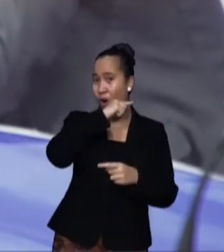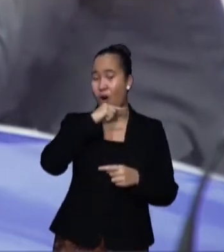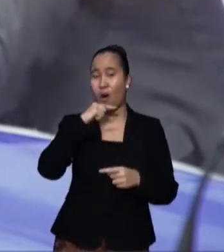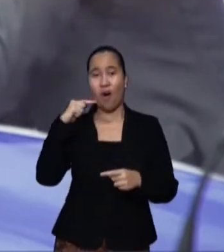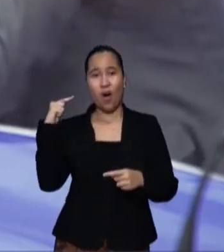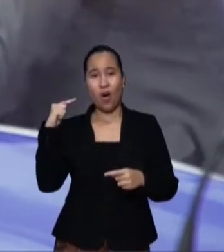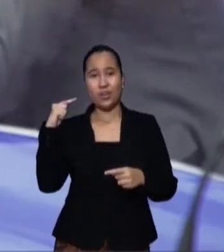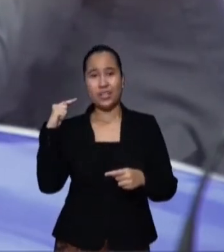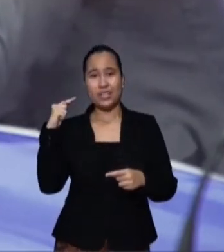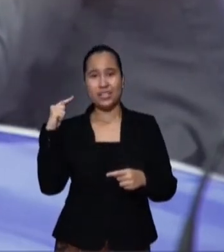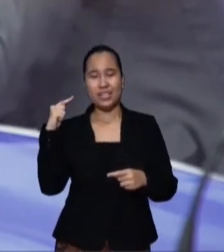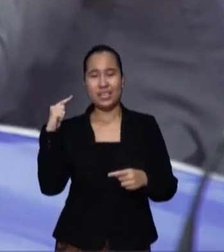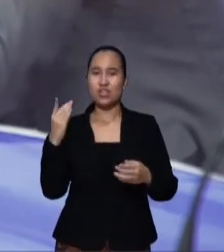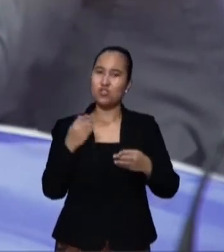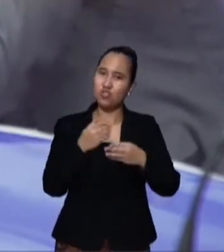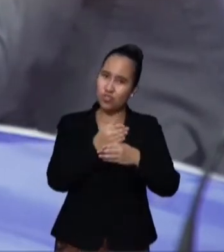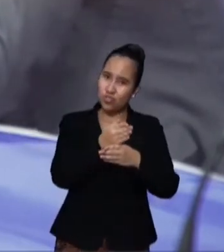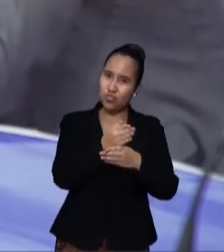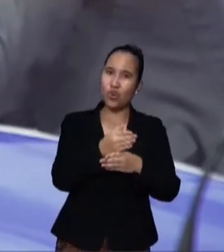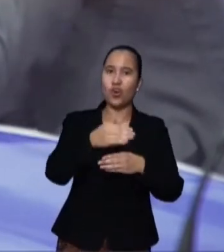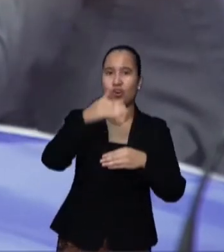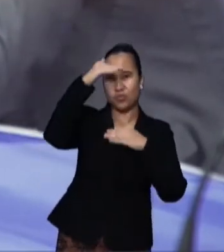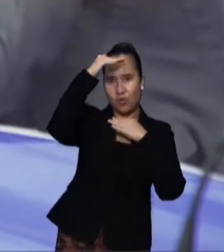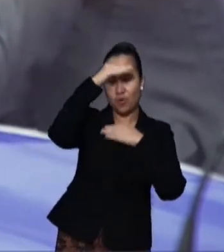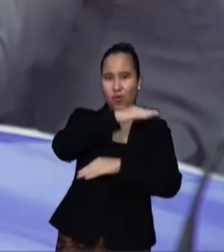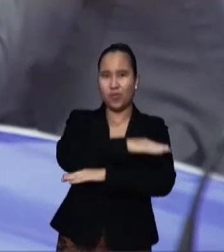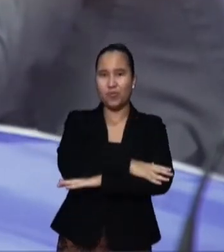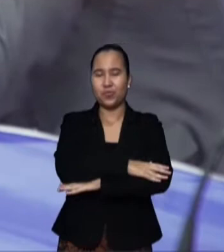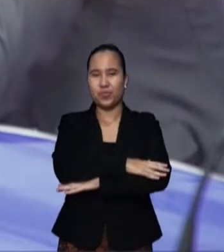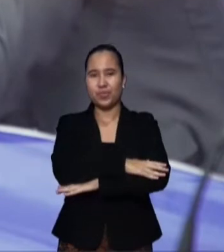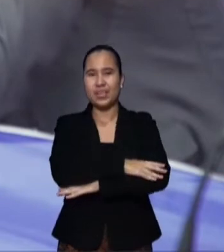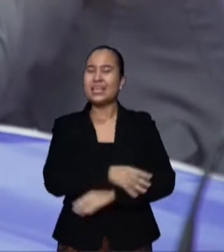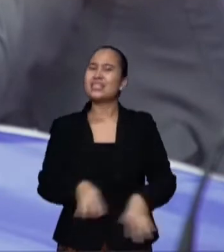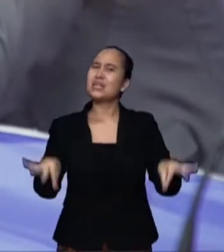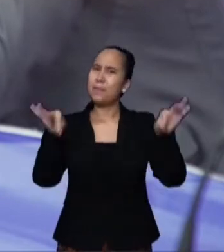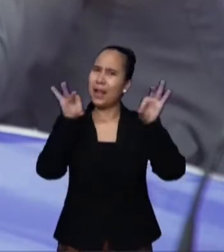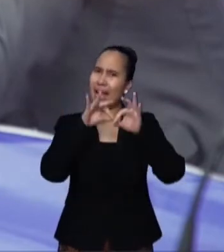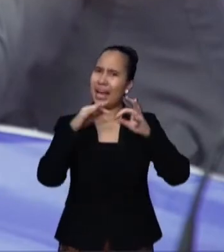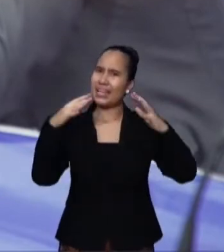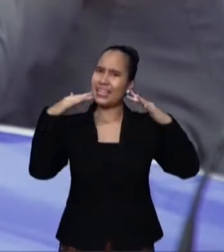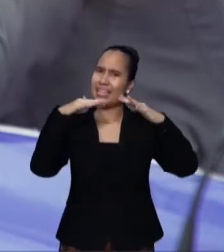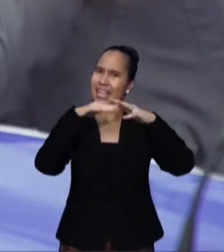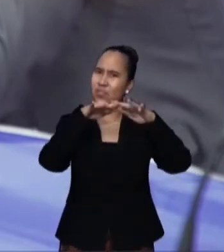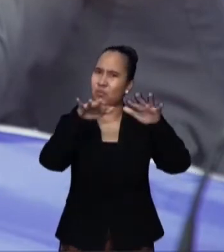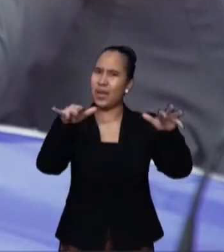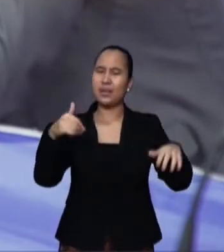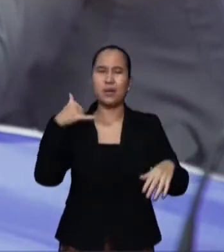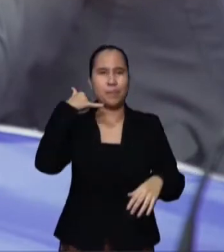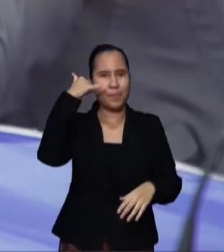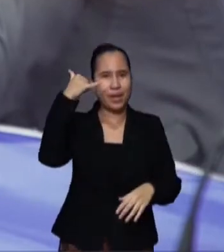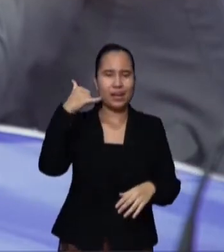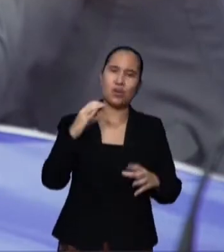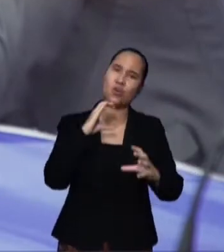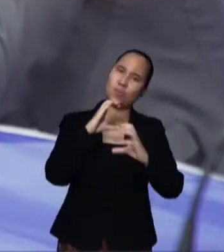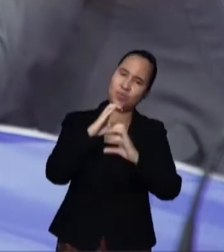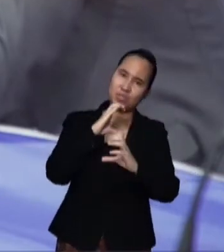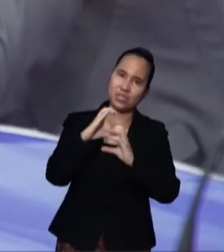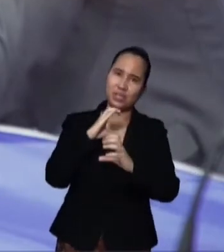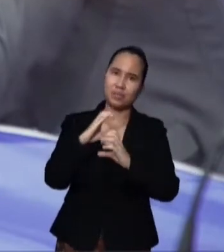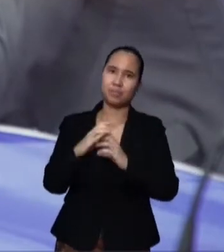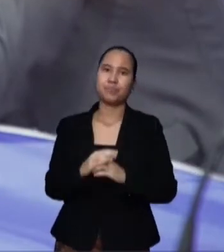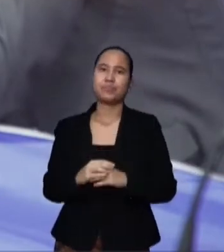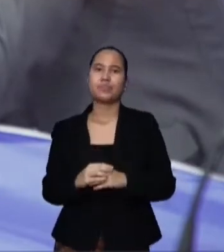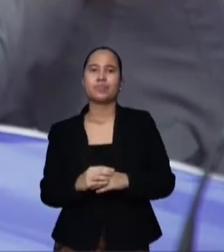enorm netwerk, het is een belangrijk netwerk. Zij hebben contact met hun leerkrachten, de leerkrachten hebben contact met hun kinderen en